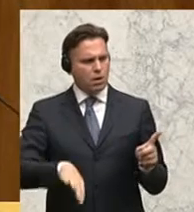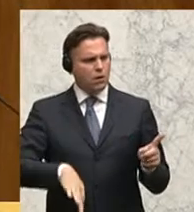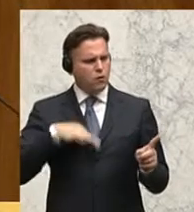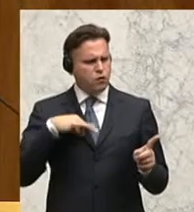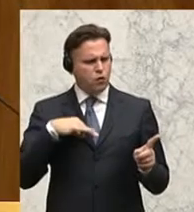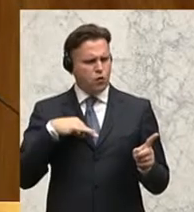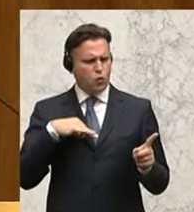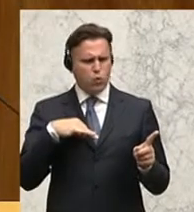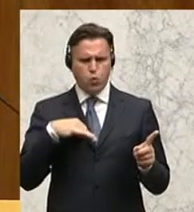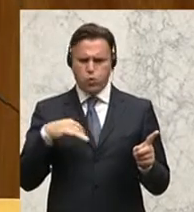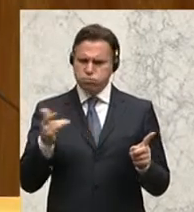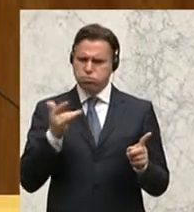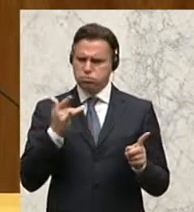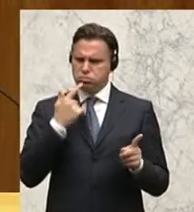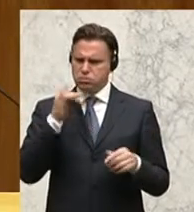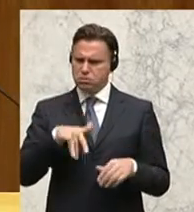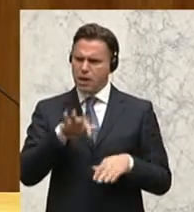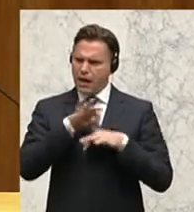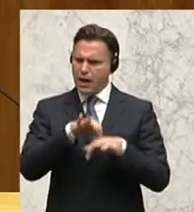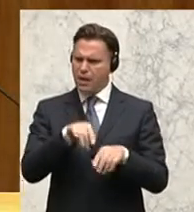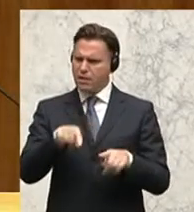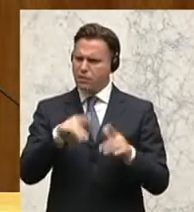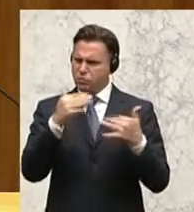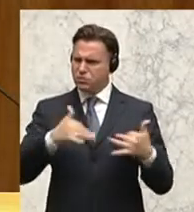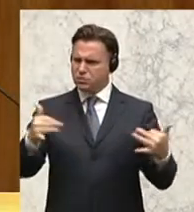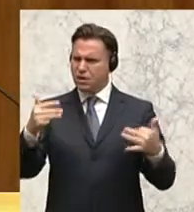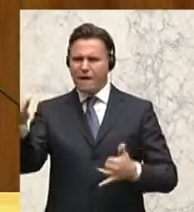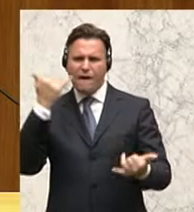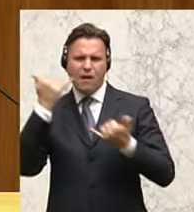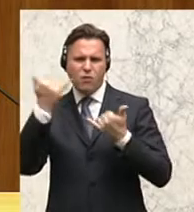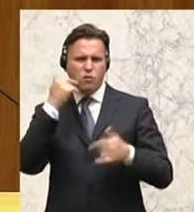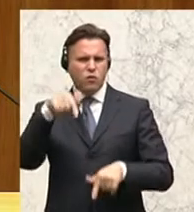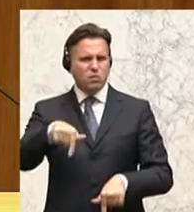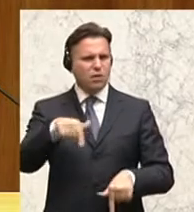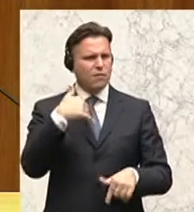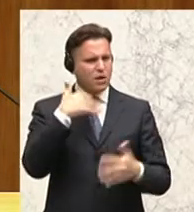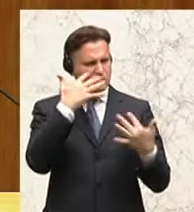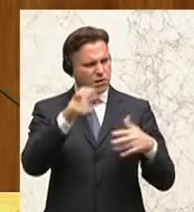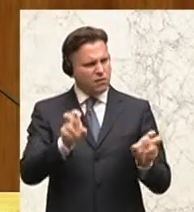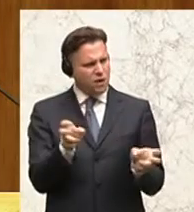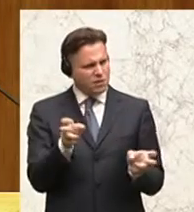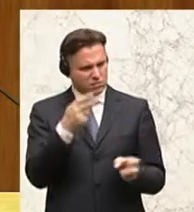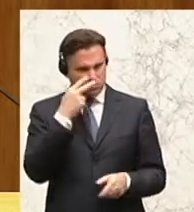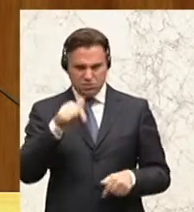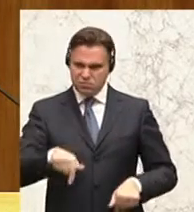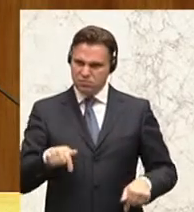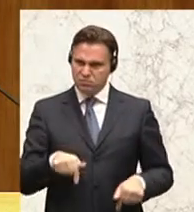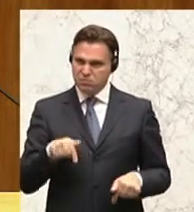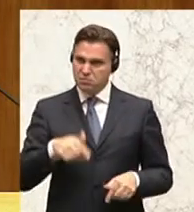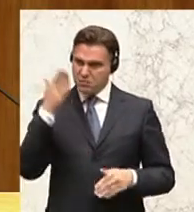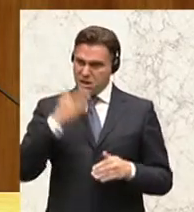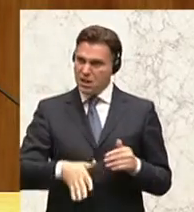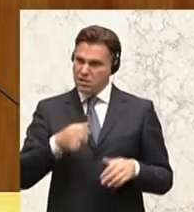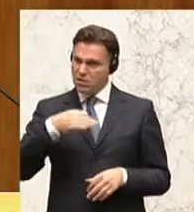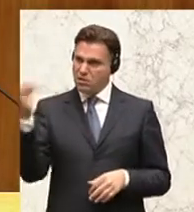angerufen, die Einleitung der Plenarsitzung gesehen haben. Und die haben uns gefragt, wie kann das eigentlich sein, dass am formell letzten Tag